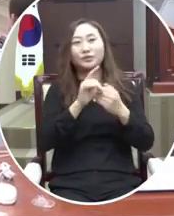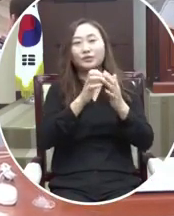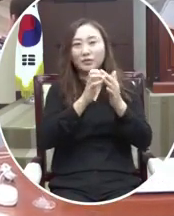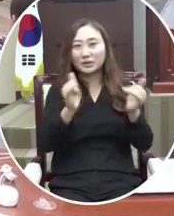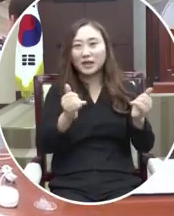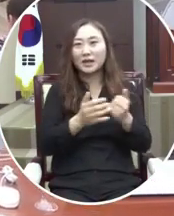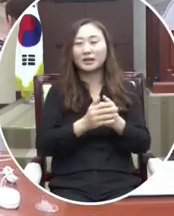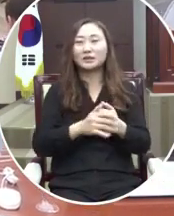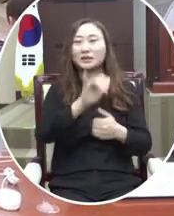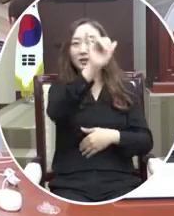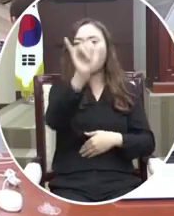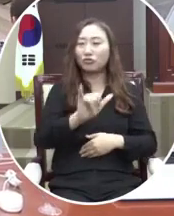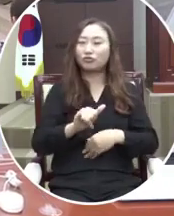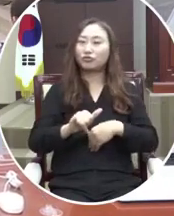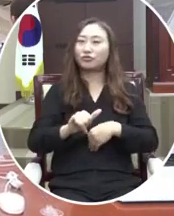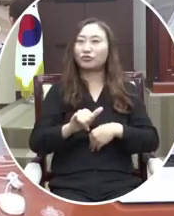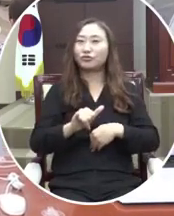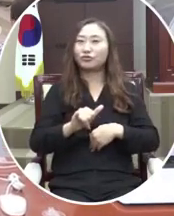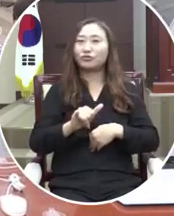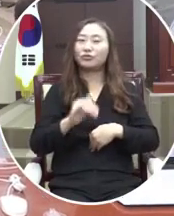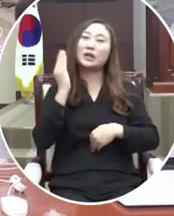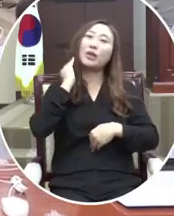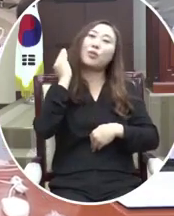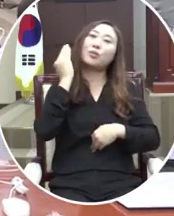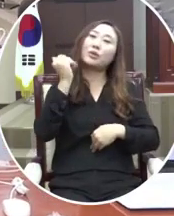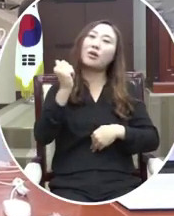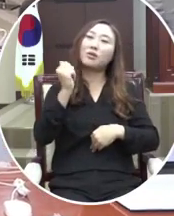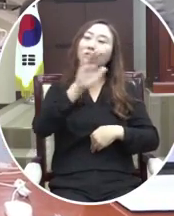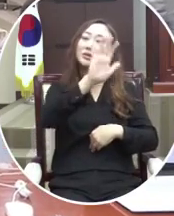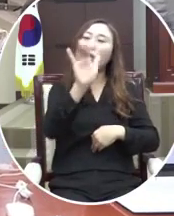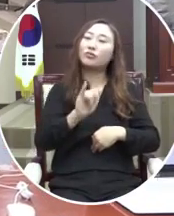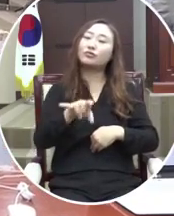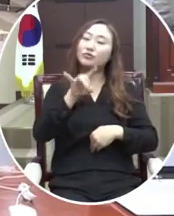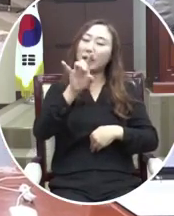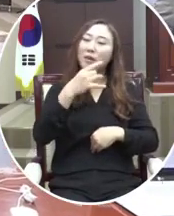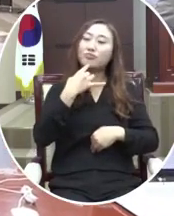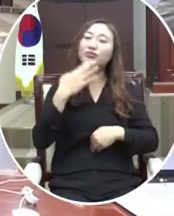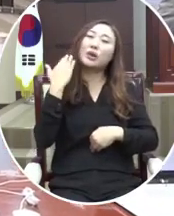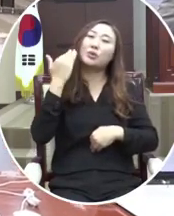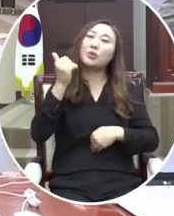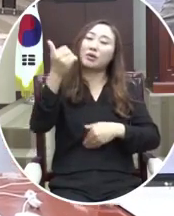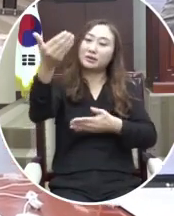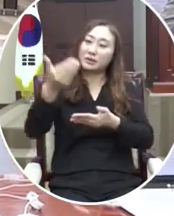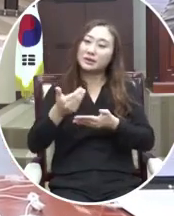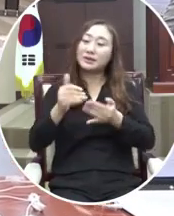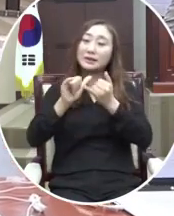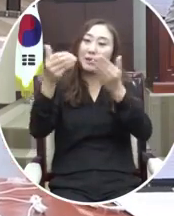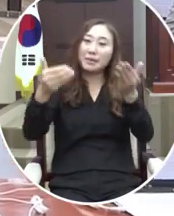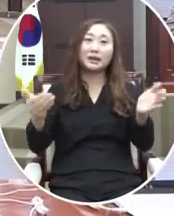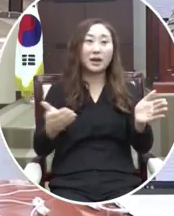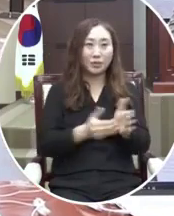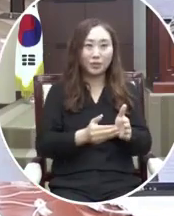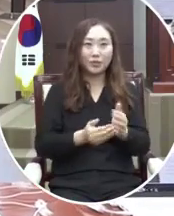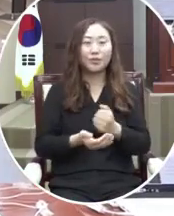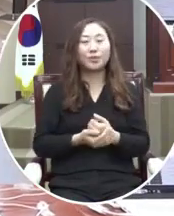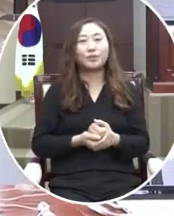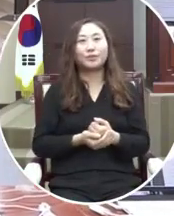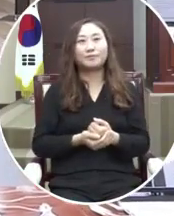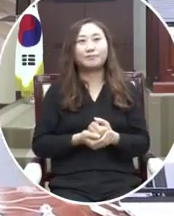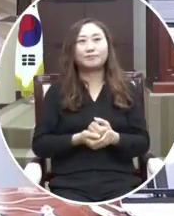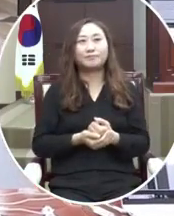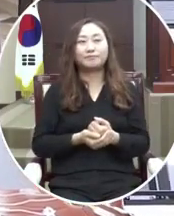에서 전국 지자체중 유일하게 대통령 표창을 수상하였습니다 20대 미취업 청년 5천